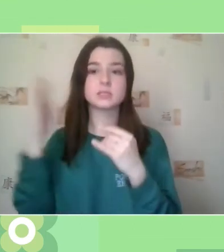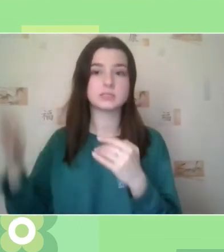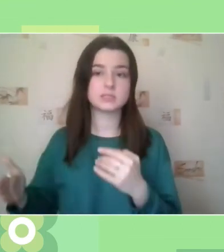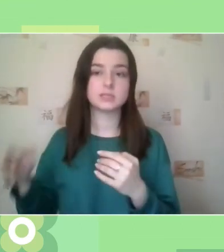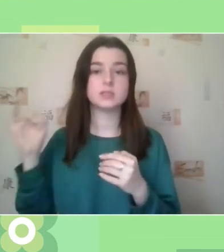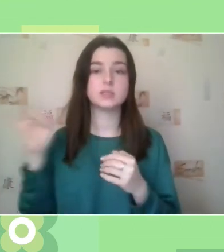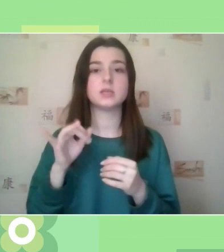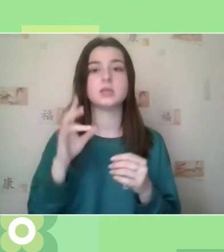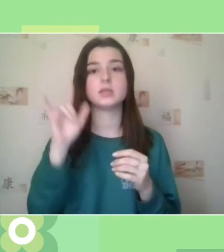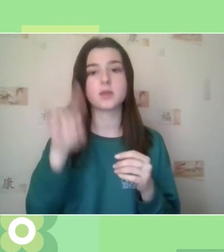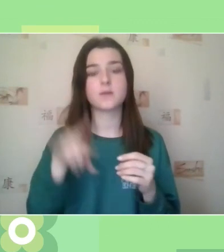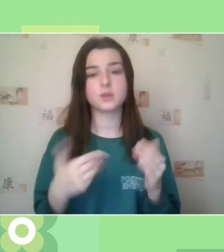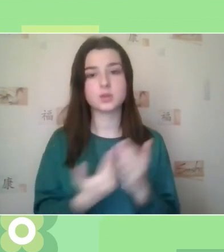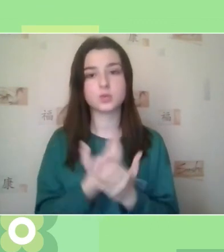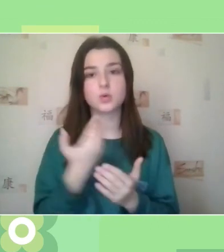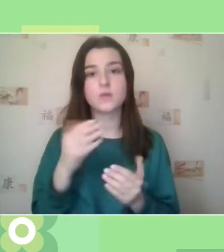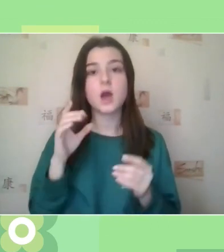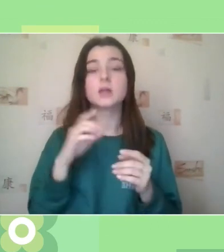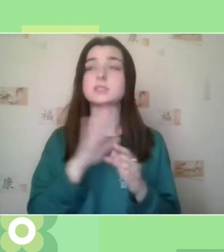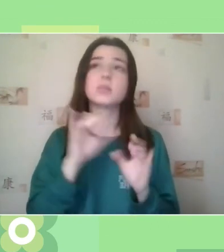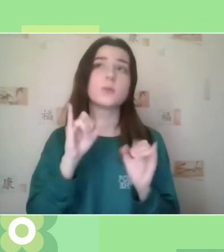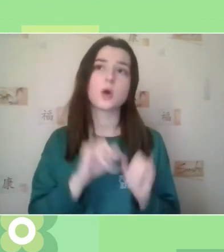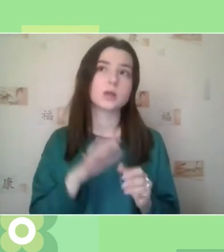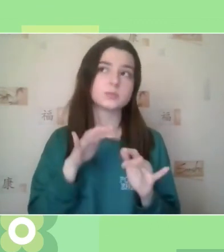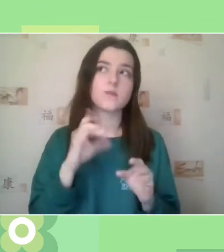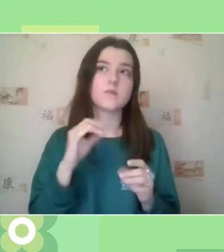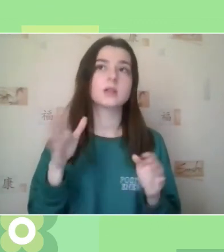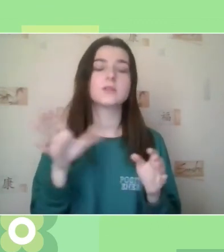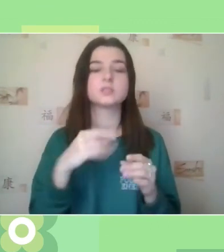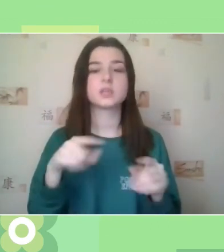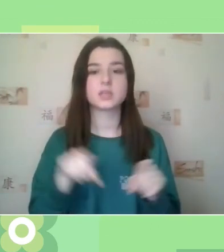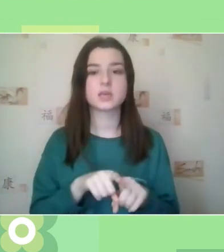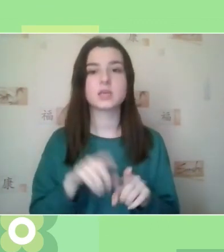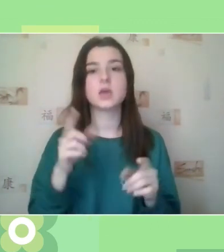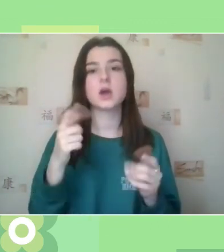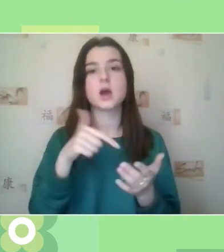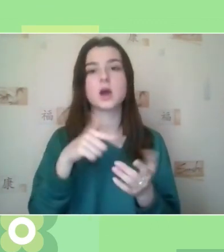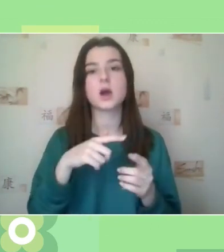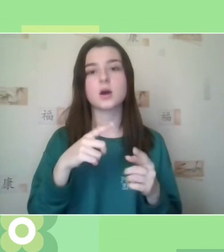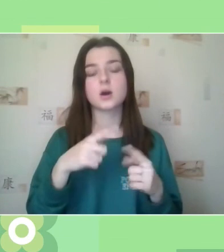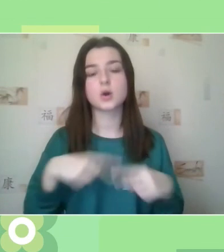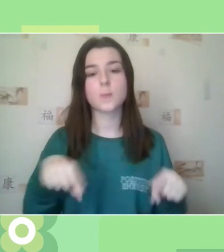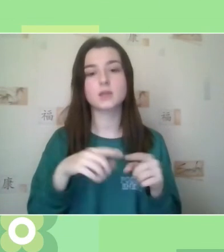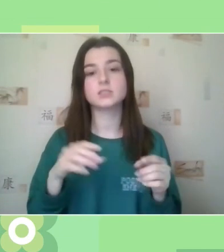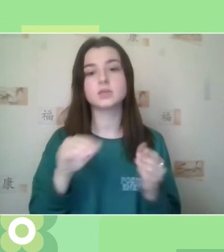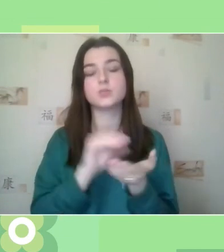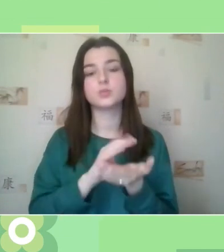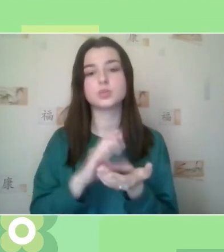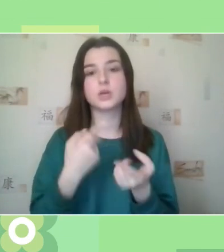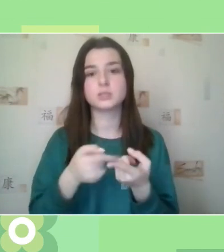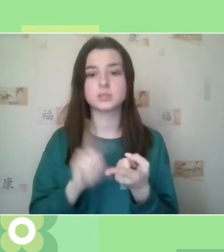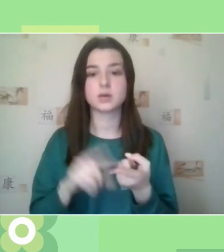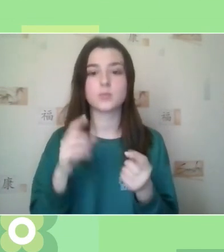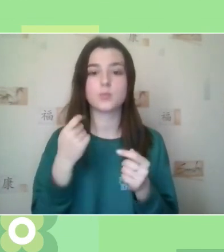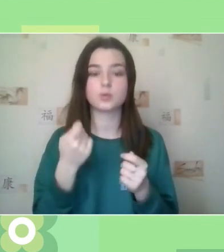далі. Я не кажу, що це погана справа, але ж насправді громадський бюджет – це про інше. Але школи, маючи потужний ресурс батьків, дітей, бабусів